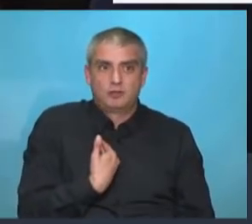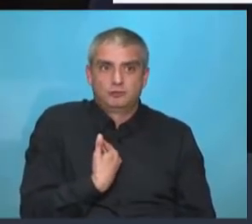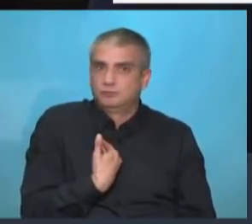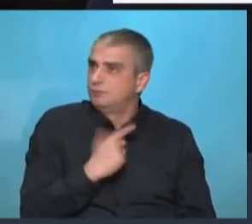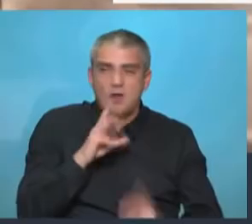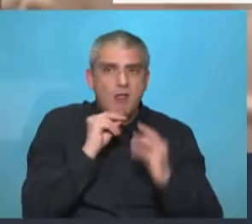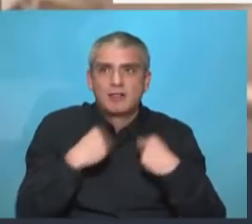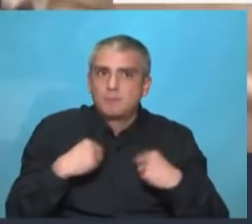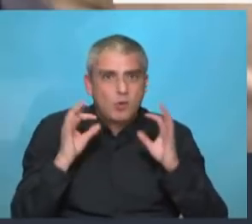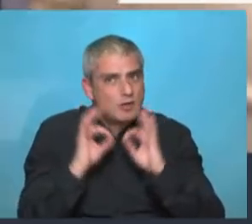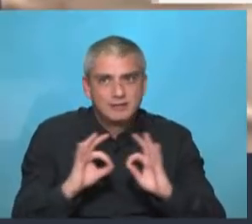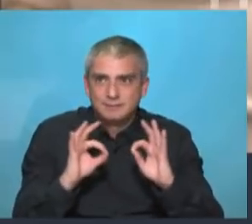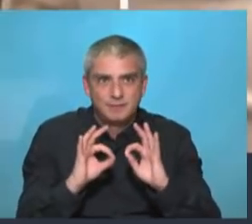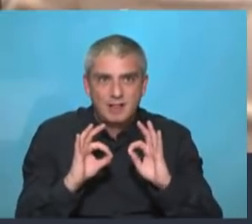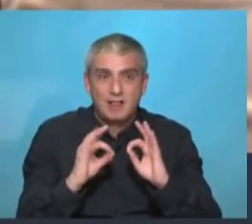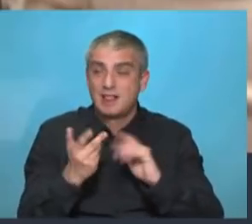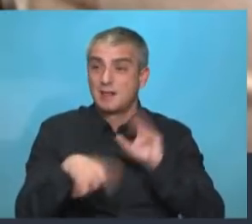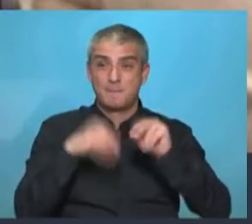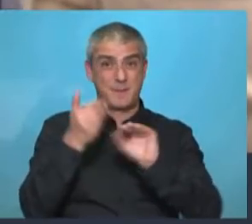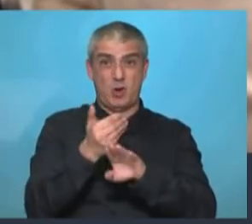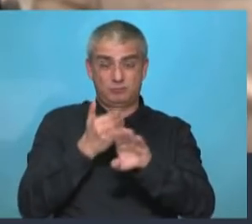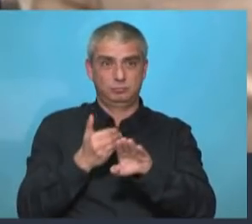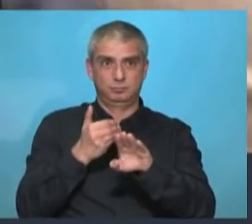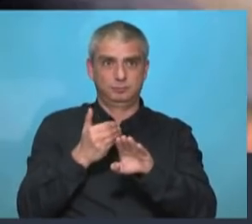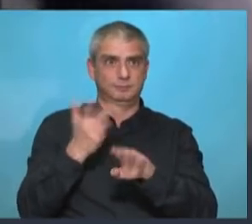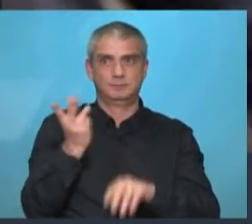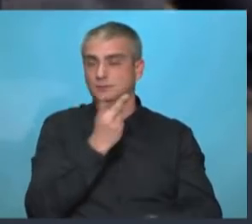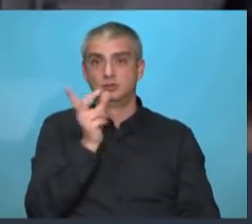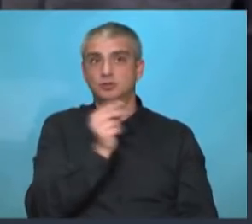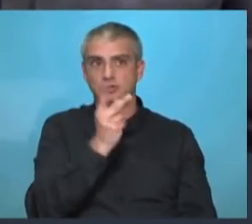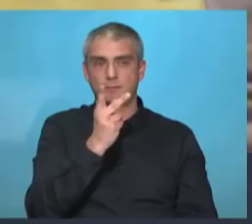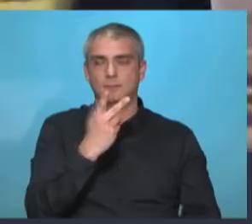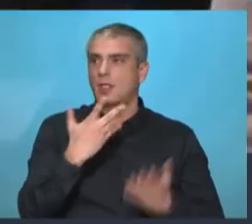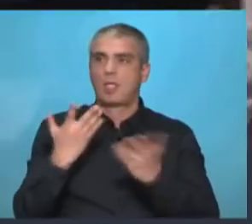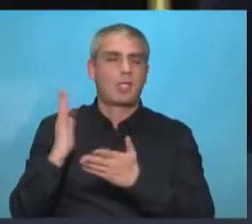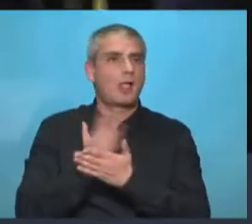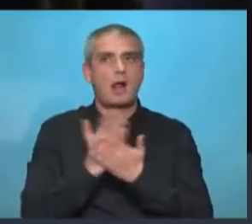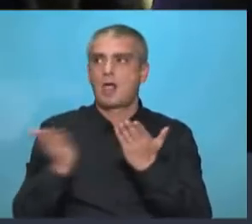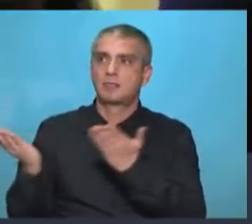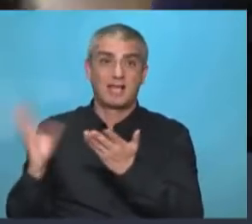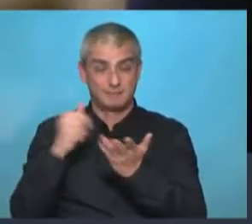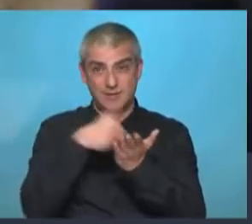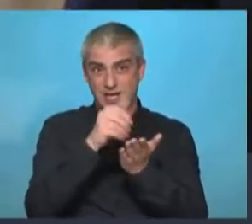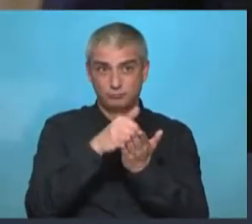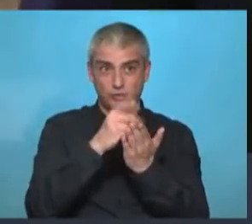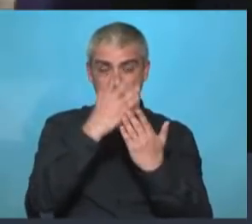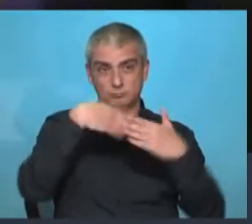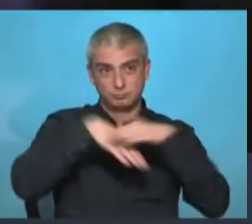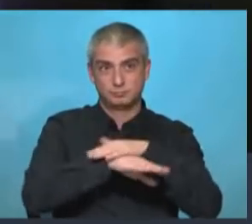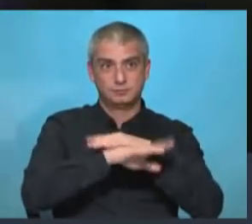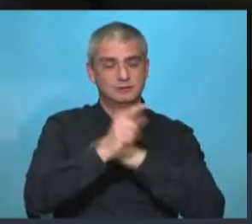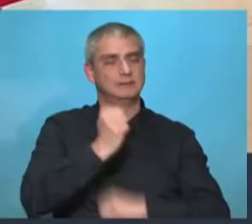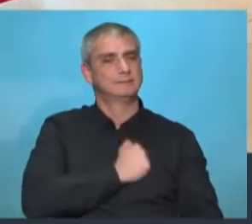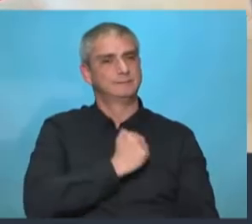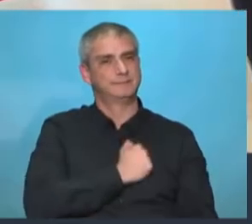לא דיבר איתי על כך. הקדמת הבחירות תפסה את הצמד בנט ושקד בצומת דרכים. האם ימשיכו להיות כפופים לקו השמרני